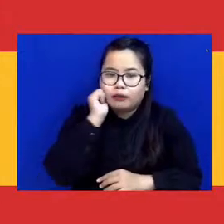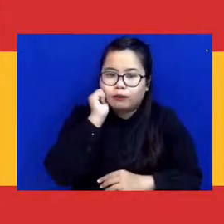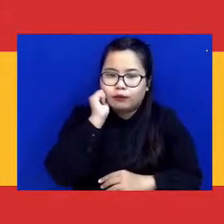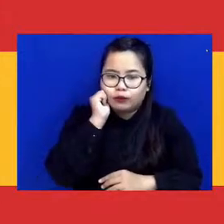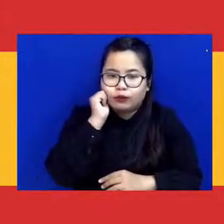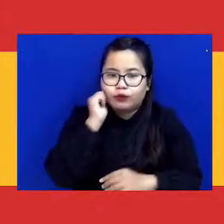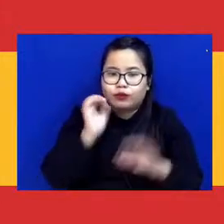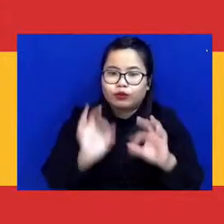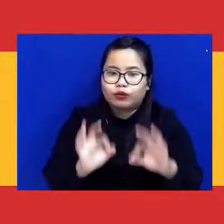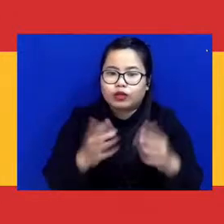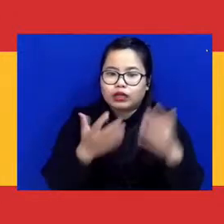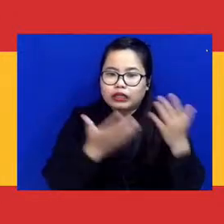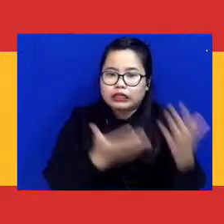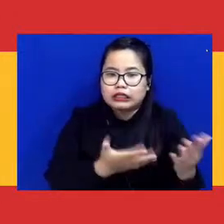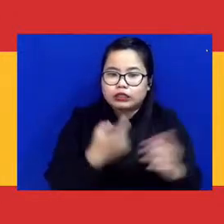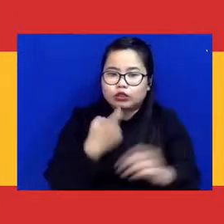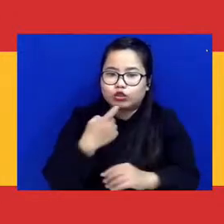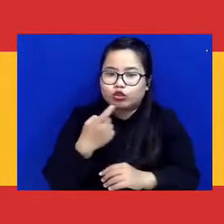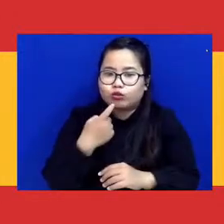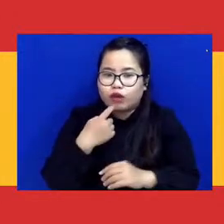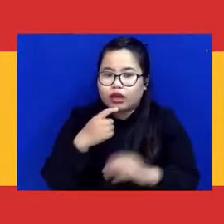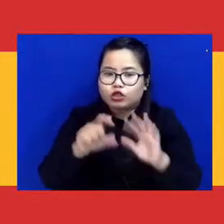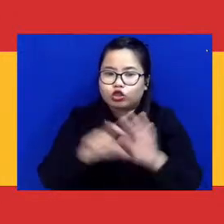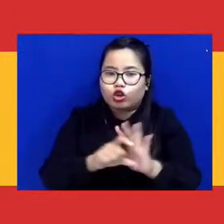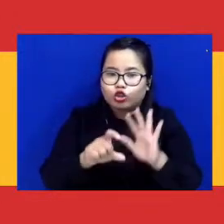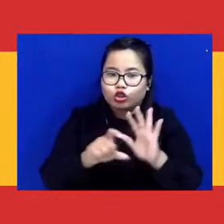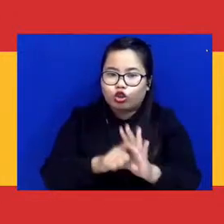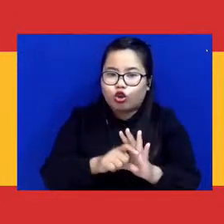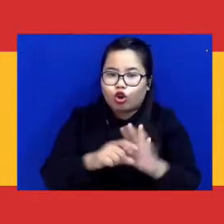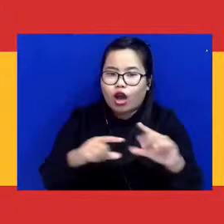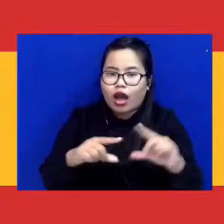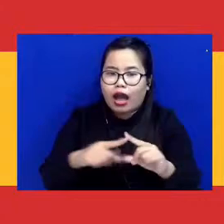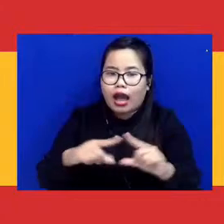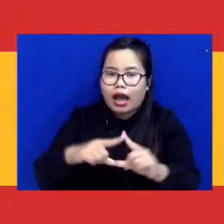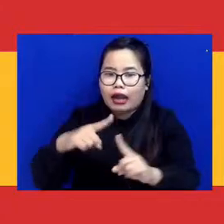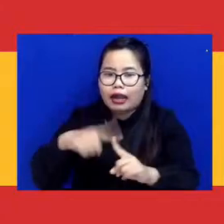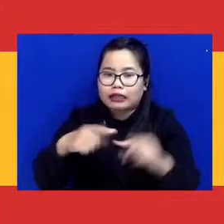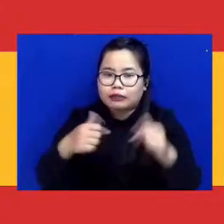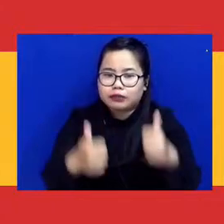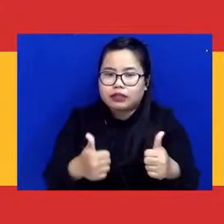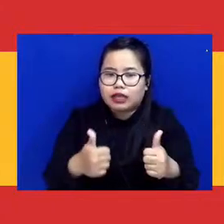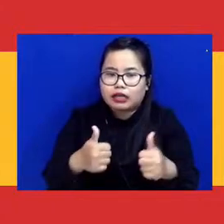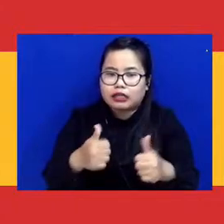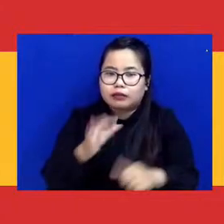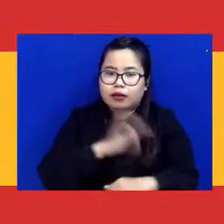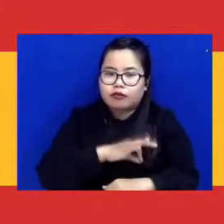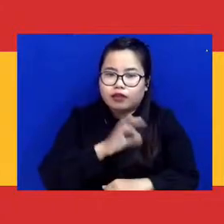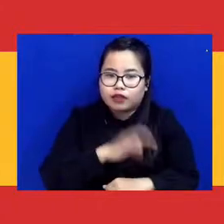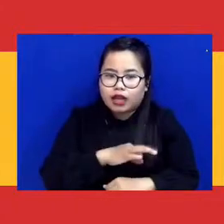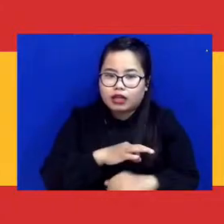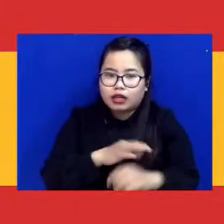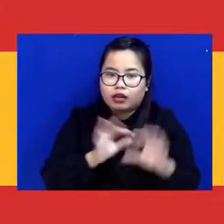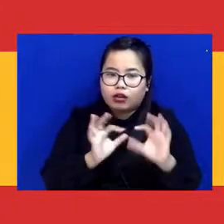ini hanya salah satu contoh alat yang bisa digunakan. Sebenarnya